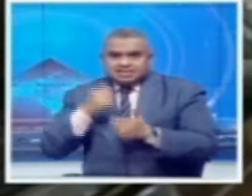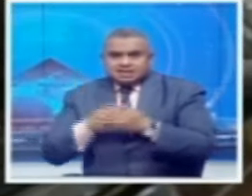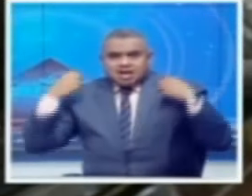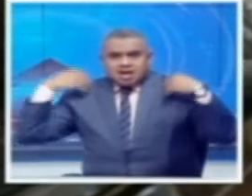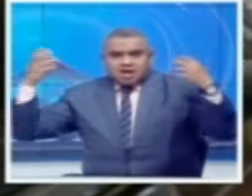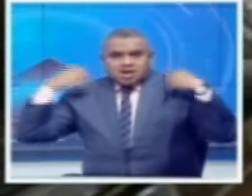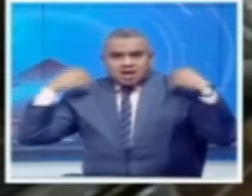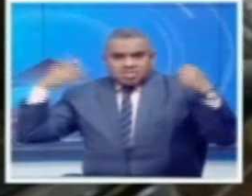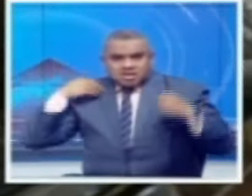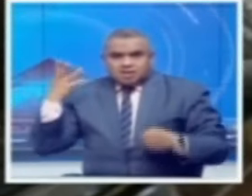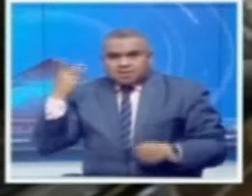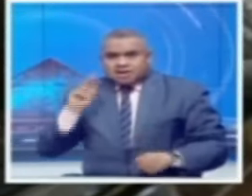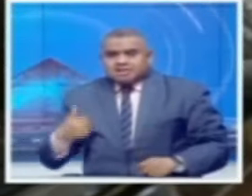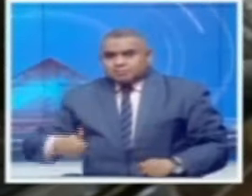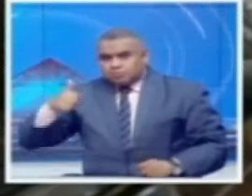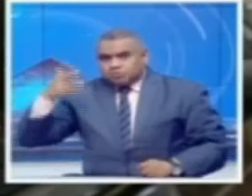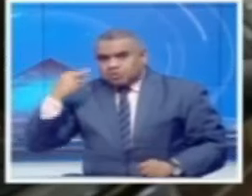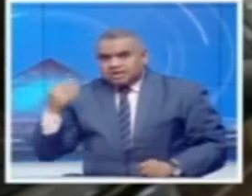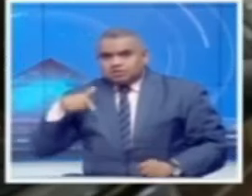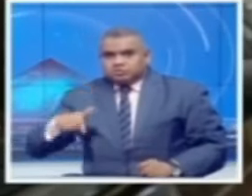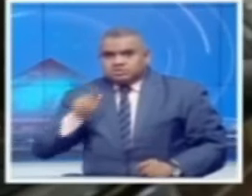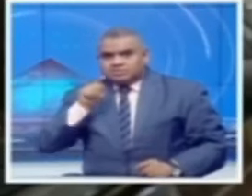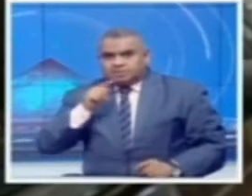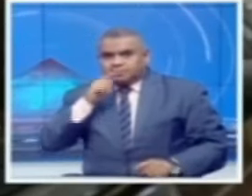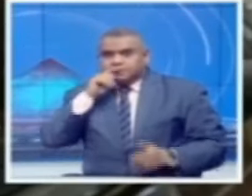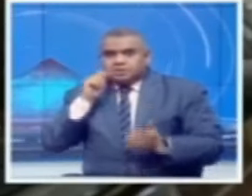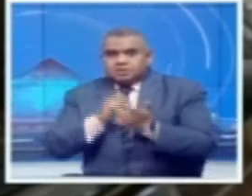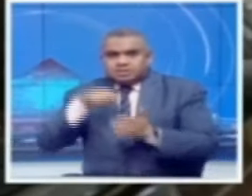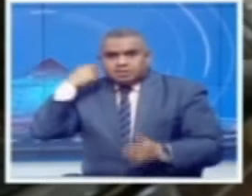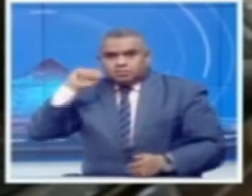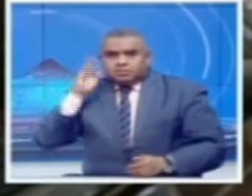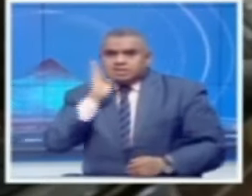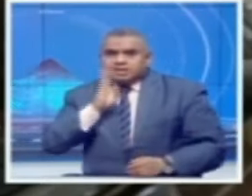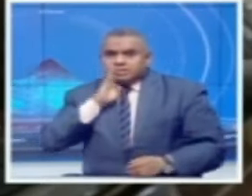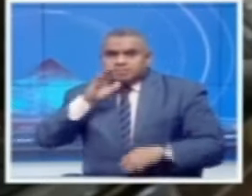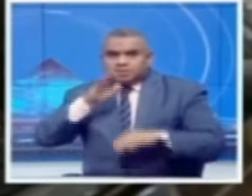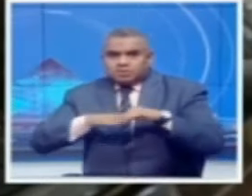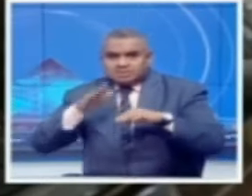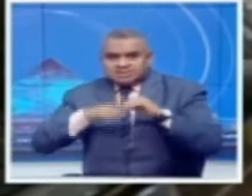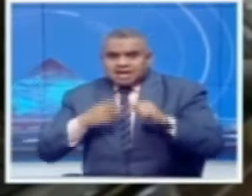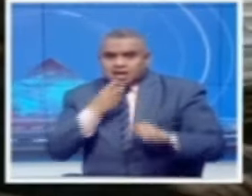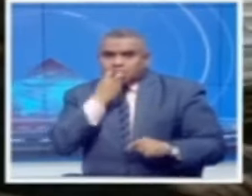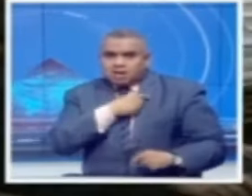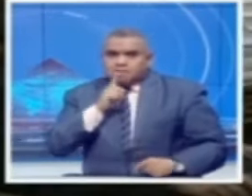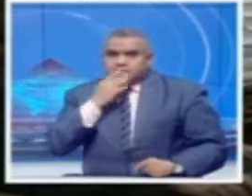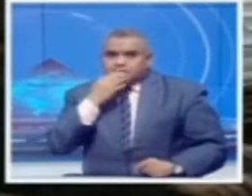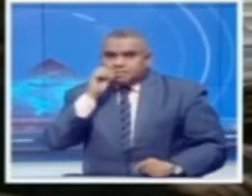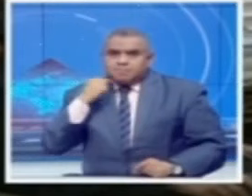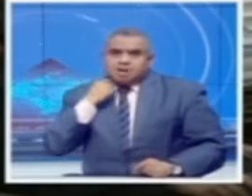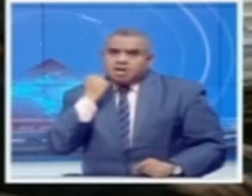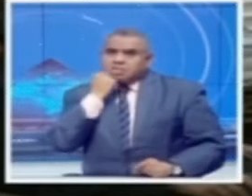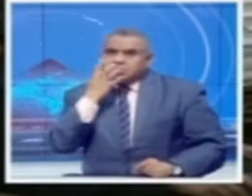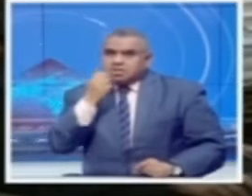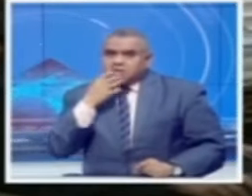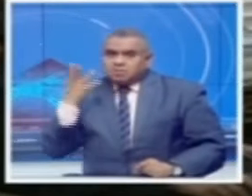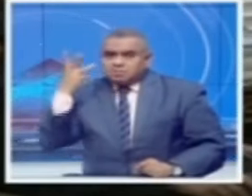الإعدادية الرياضية بنسبة نجاح 63%. وأكد مدير مديرية التربية والتعليم محمد عطية أن